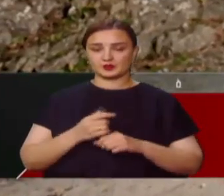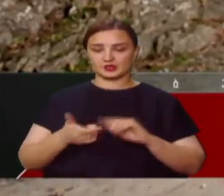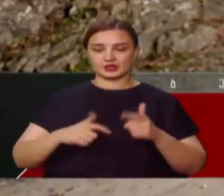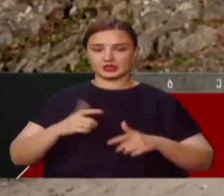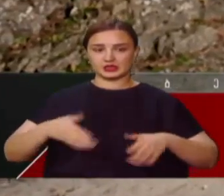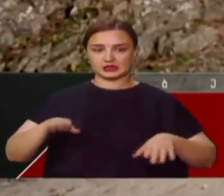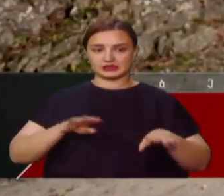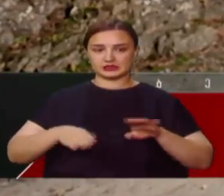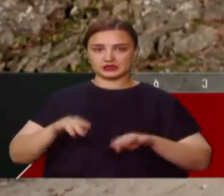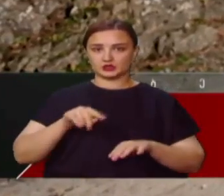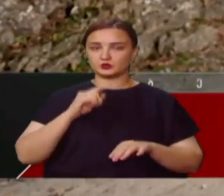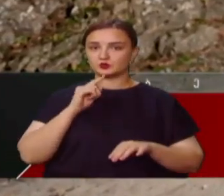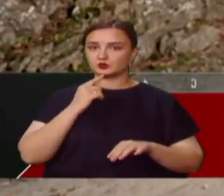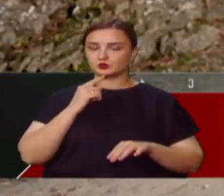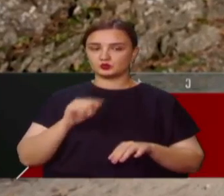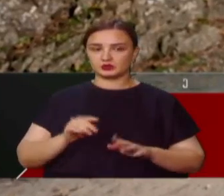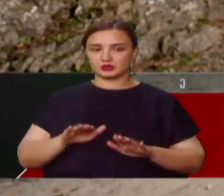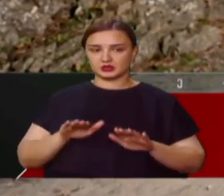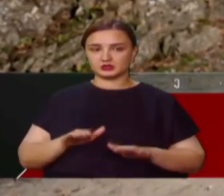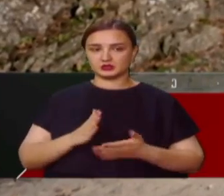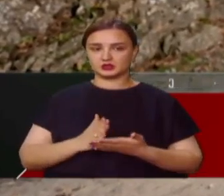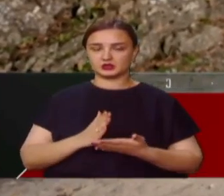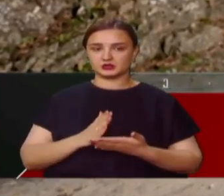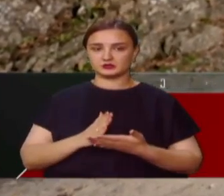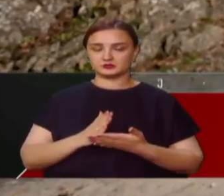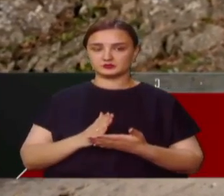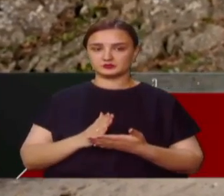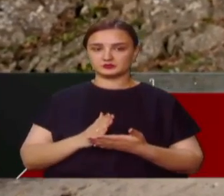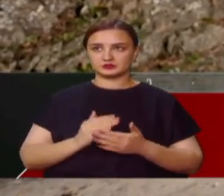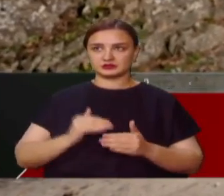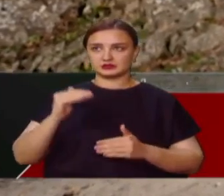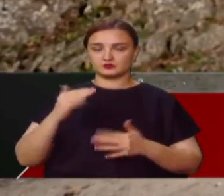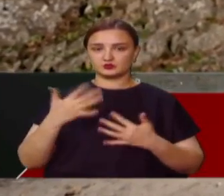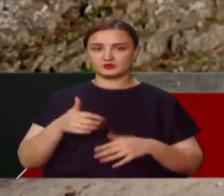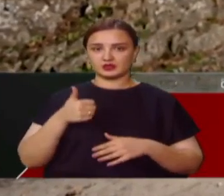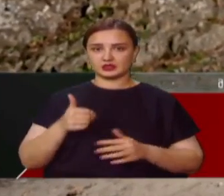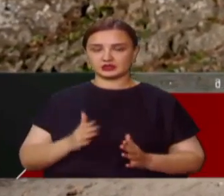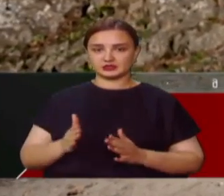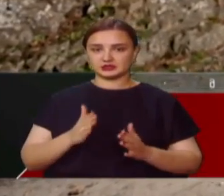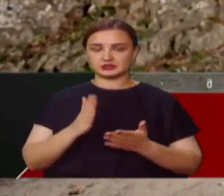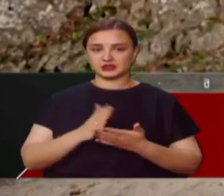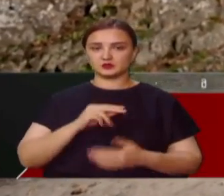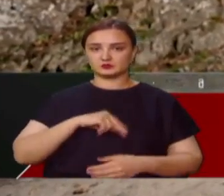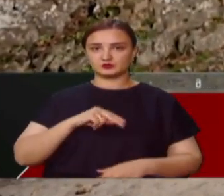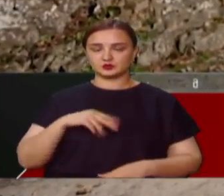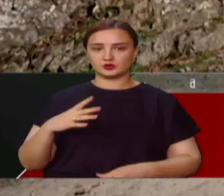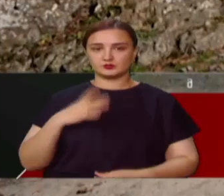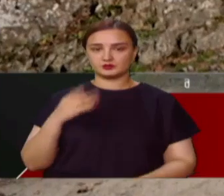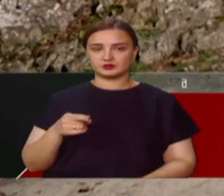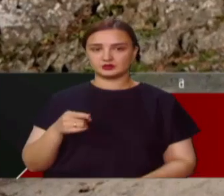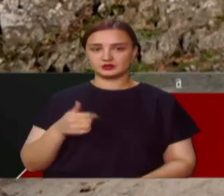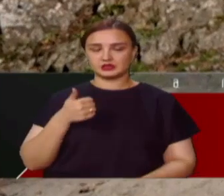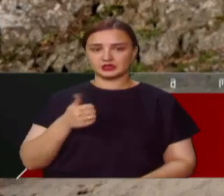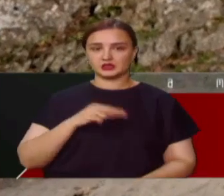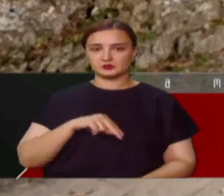მონაკვეთი, რაც არის ყველაზე რთული ეს მონაკვეთი არის. ზემოთ უკვე კარგი გზა არის, მუშაობდნენ,